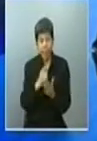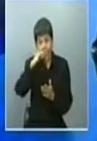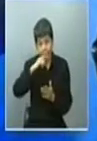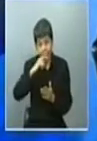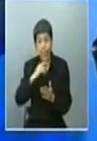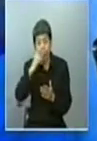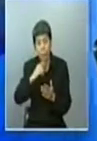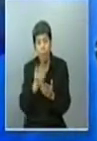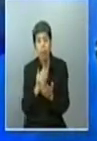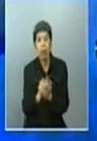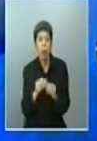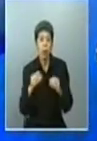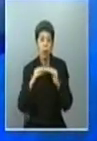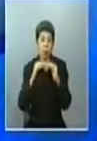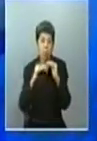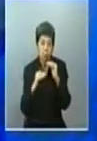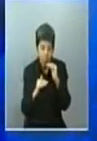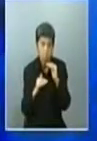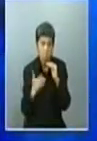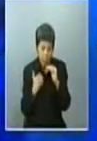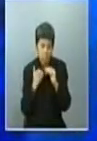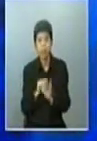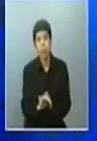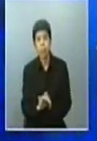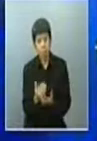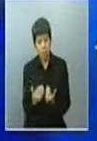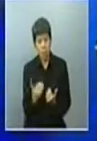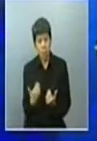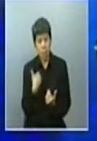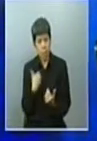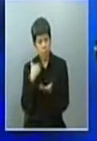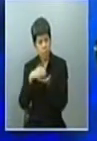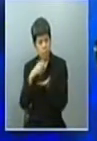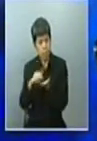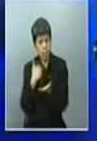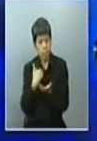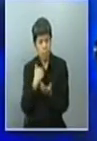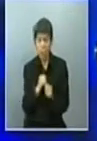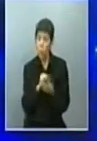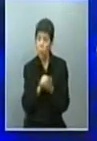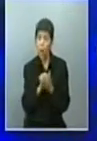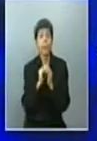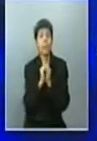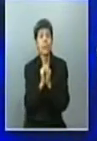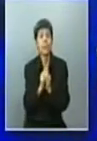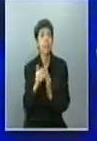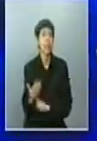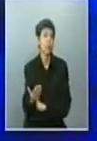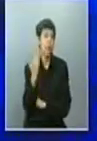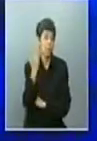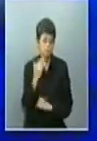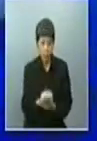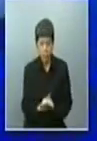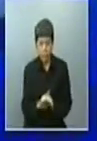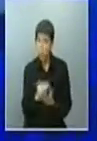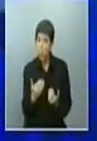ามีทิศทางของการอ่อนค่าอีกครั้งหนึ่งในขณะเดียวกันค่ะวันนี้ก็มีการเปิดเผยตัวเลข PMI ภาคบริการของจีนในช่วงเช้าที่ผ่านมาด้วยนะคะป